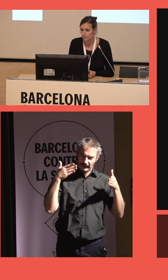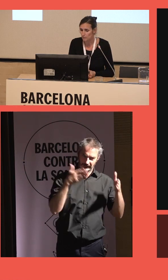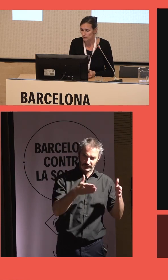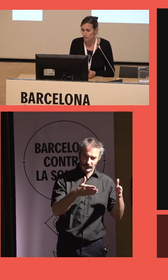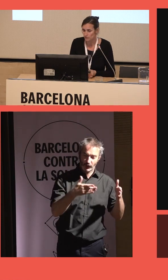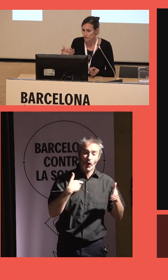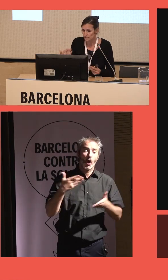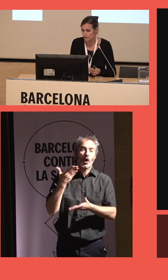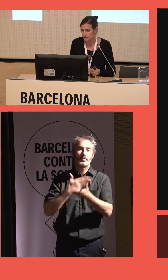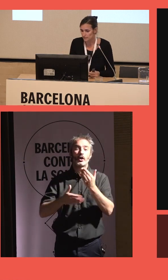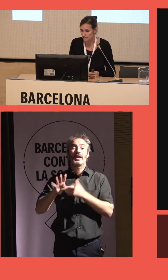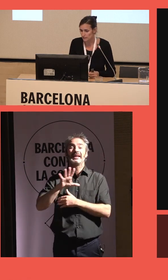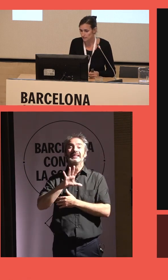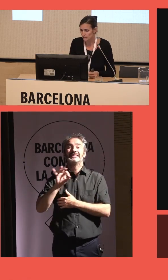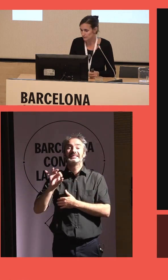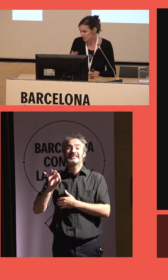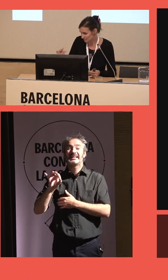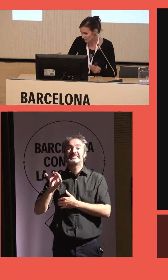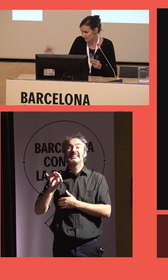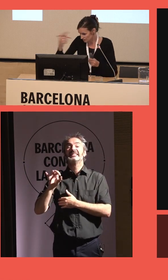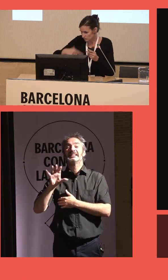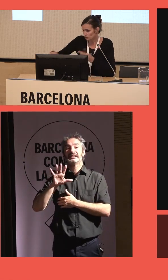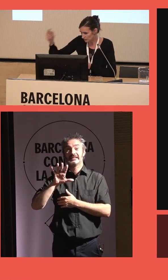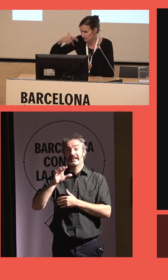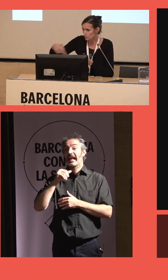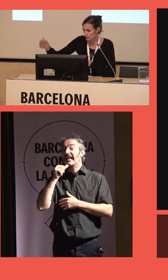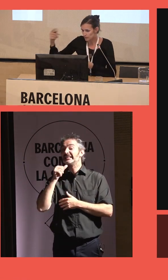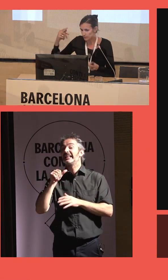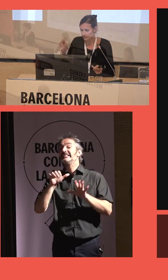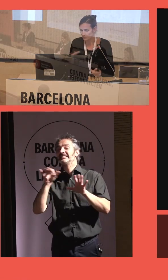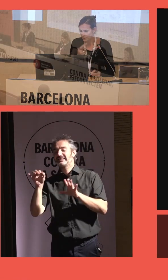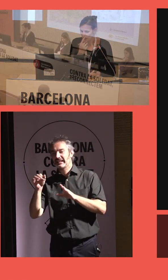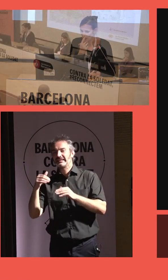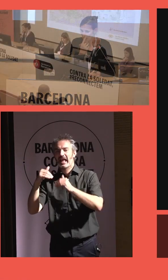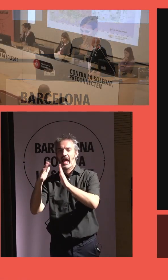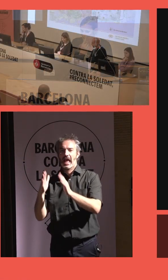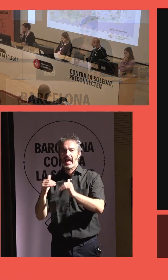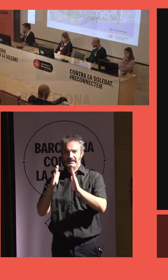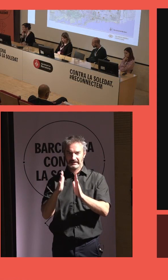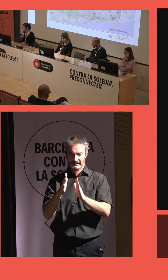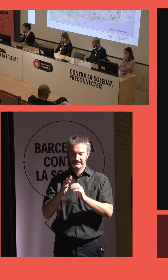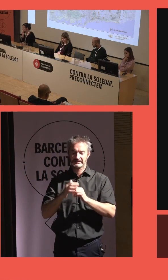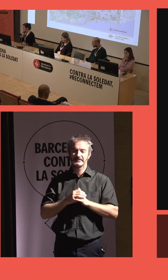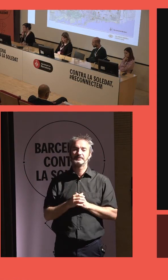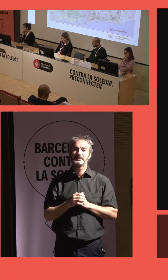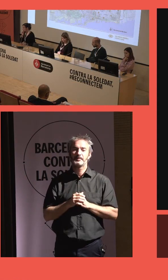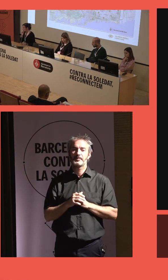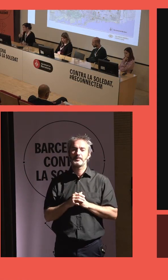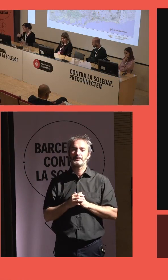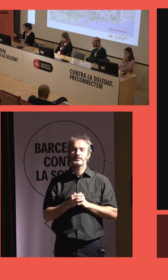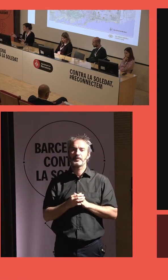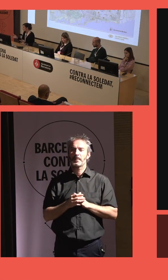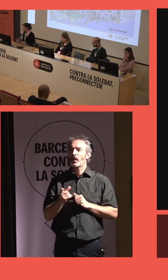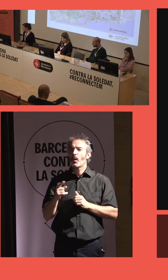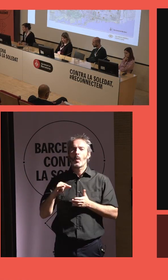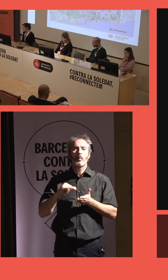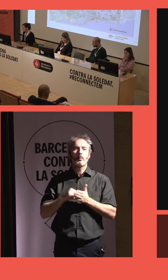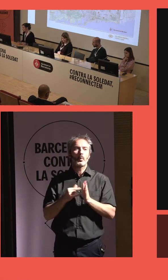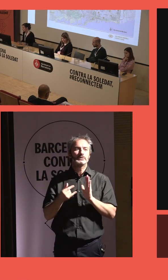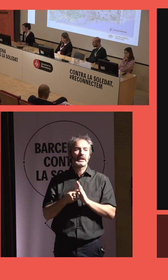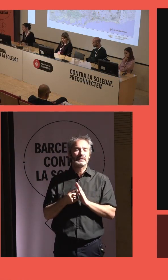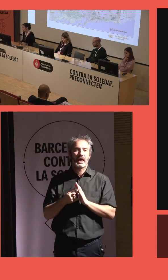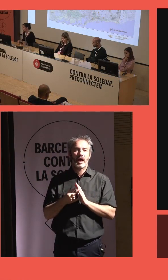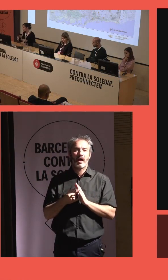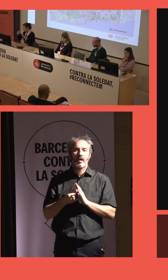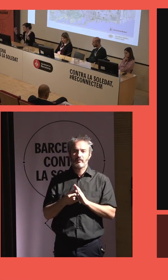comptem amb la col·laboració de 505 entitats de 600 si es compta cada una que participa a les taules és un projecte que